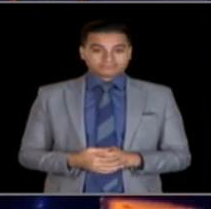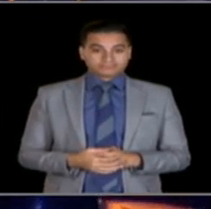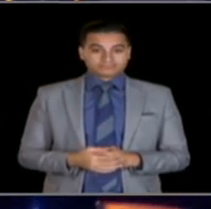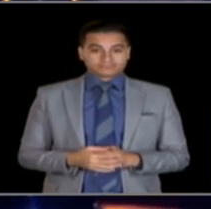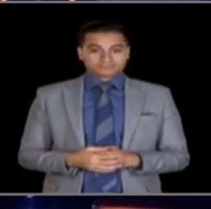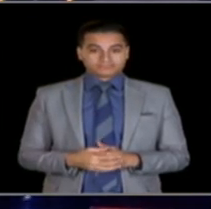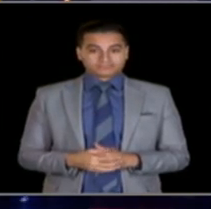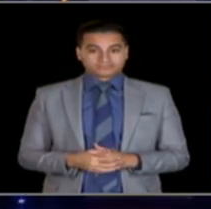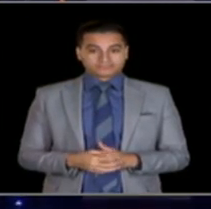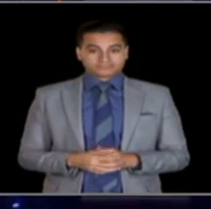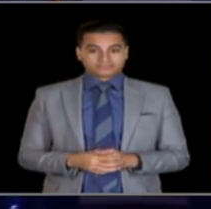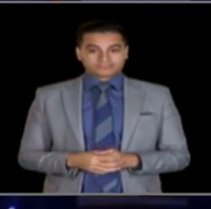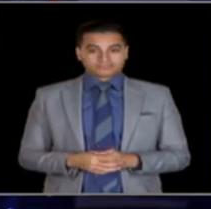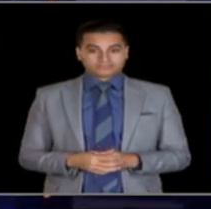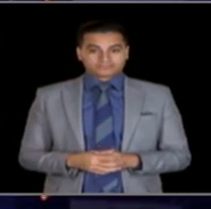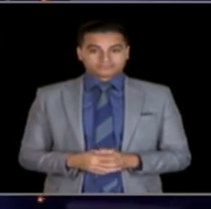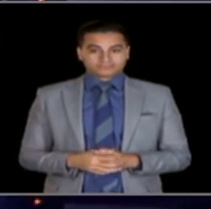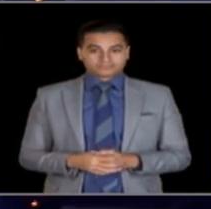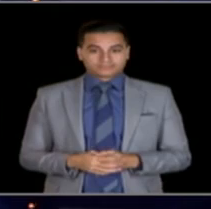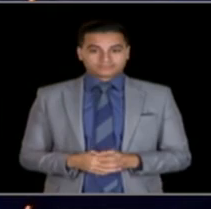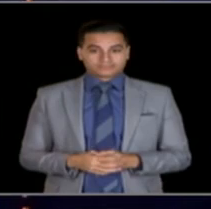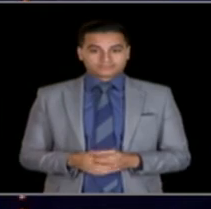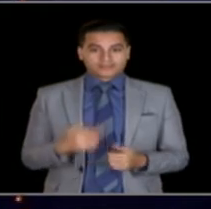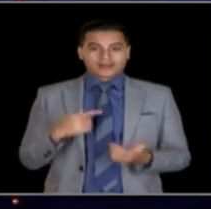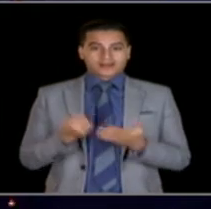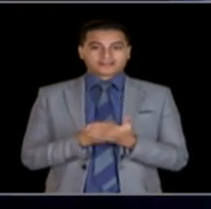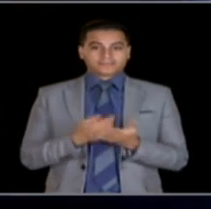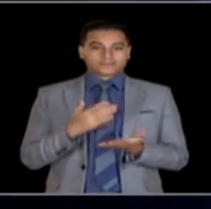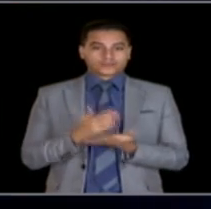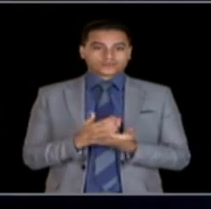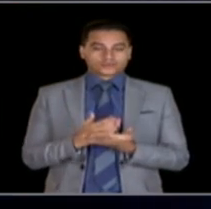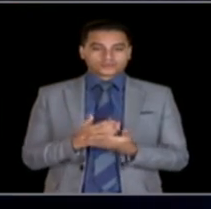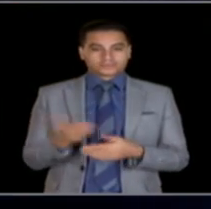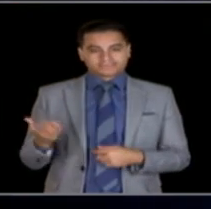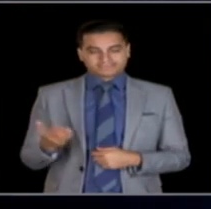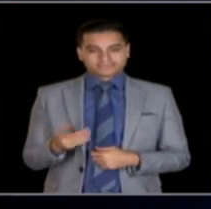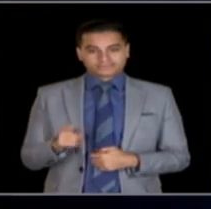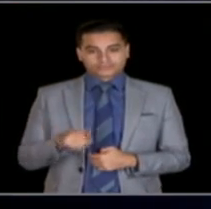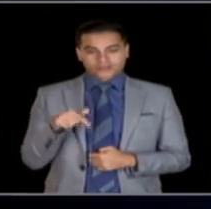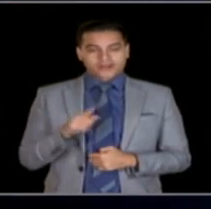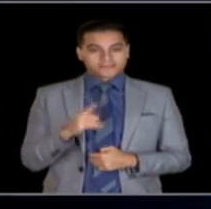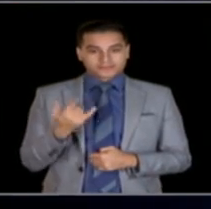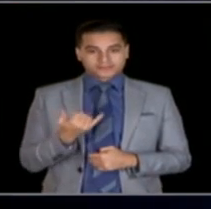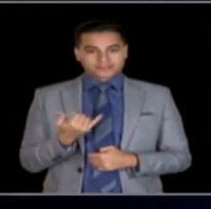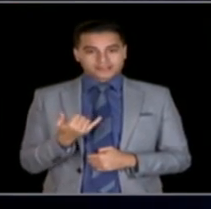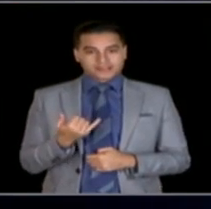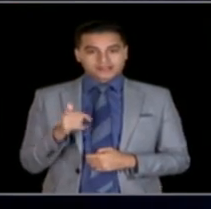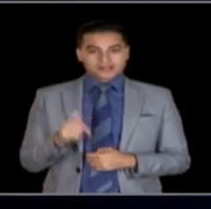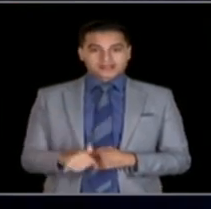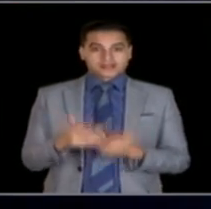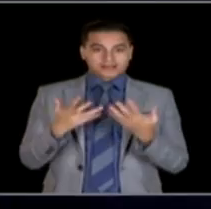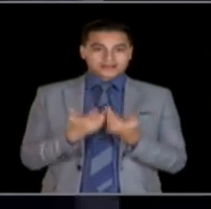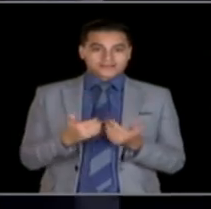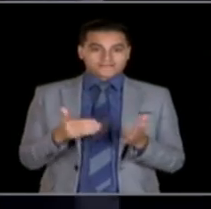كتبتهم يا اسلام؟ لا ده انا كتبت النص. هارد لك. سؤال ما كانش سهل. النتيجة في نهاية